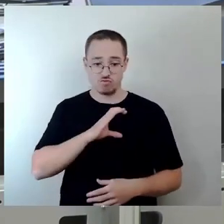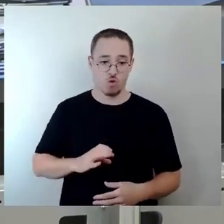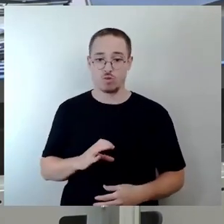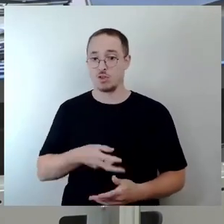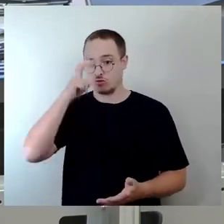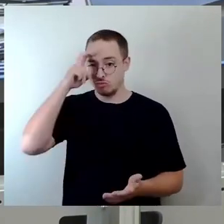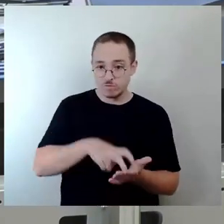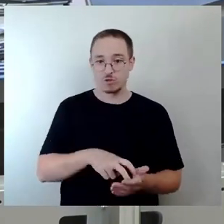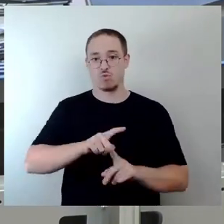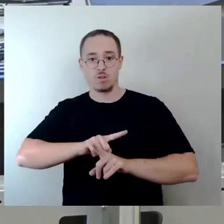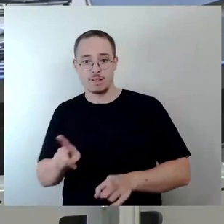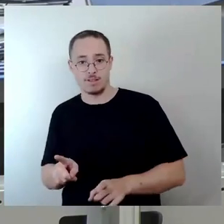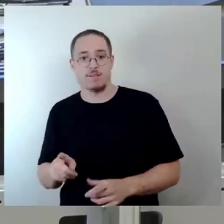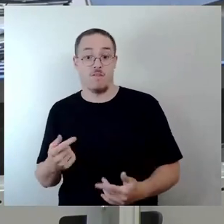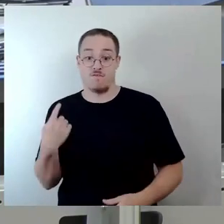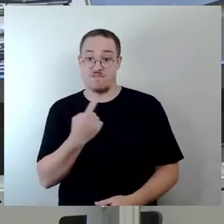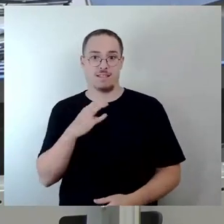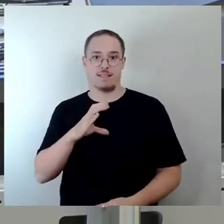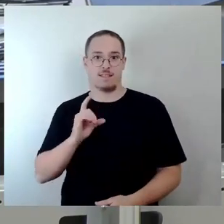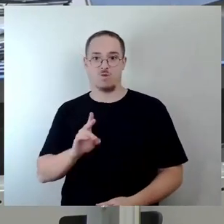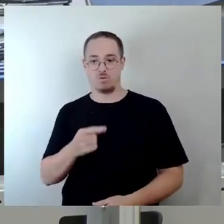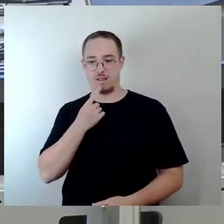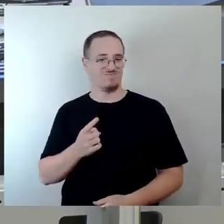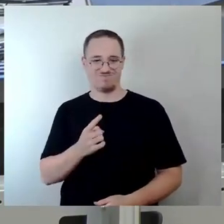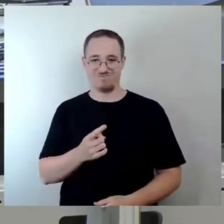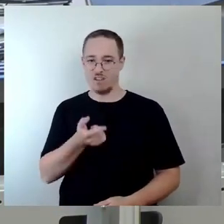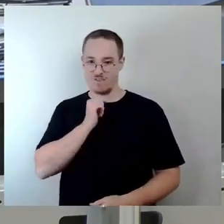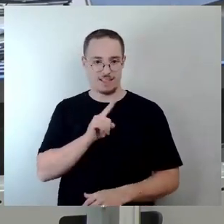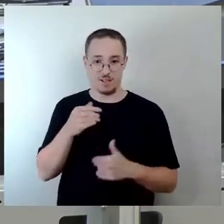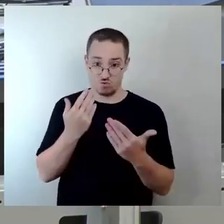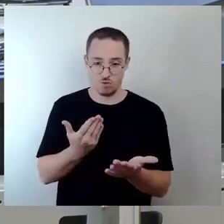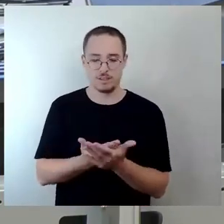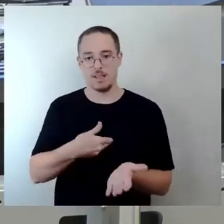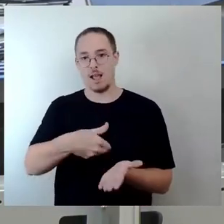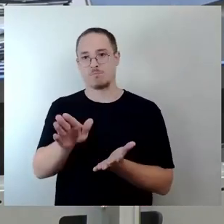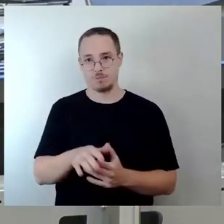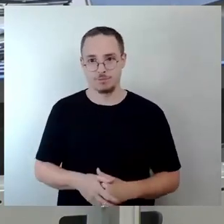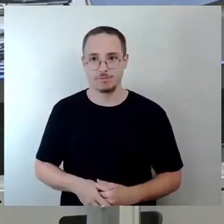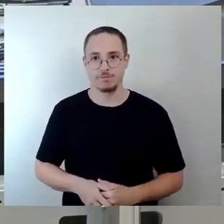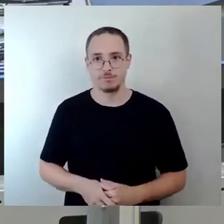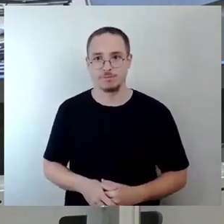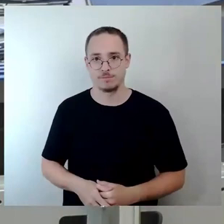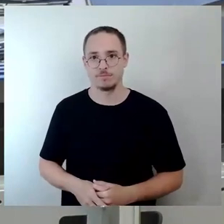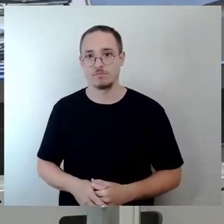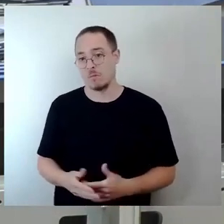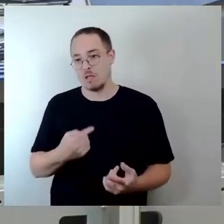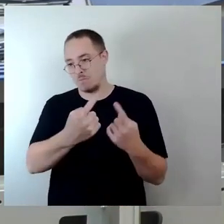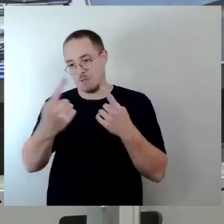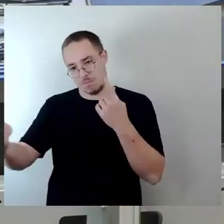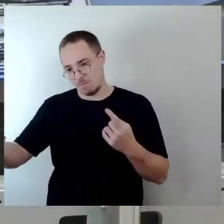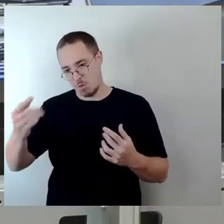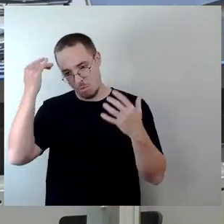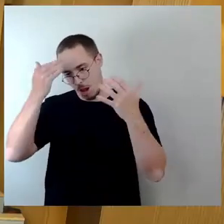das gerne noch mal diskutiert im Ausschuss, weil die Dinge waren nicht bekannt. Wie gesagt, jeder muss damit umgehen, wie er denkt. Danke.